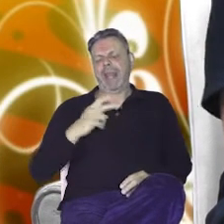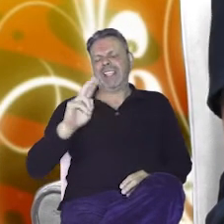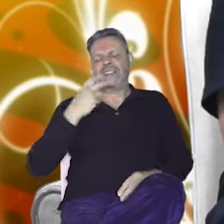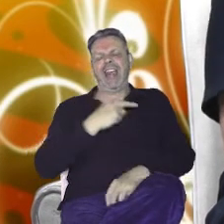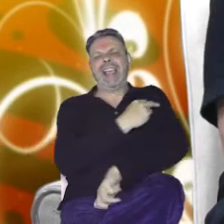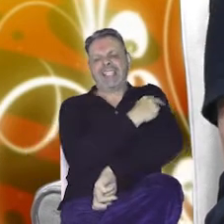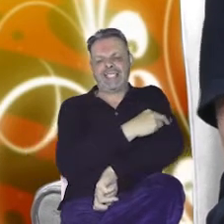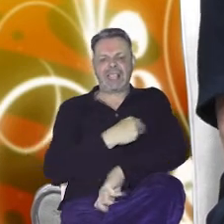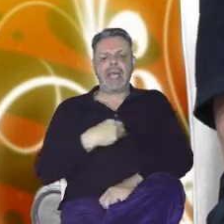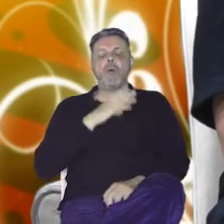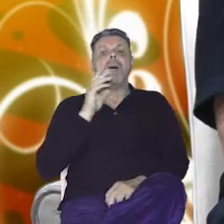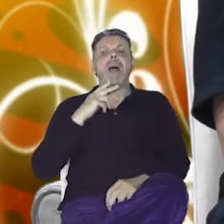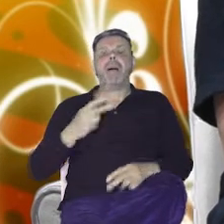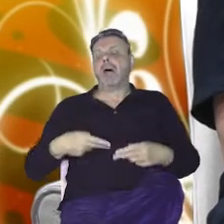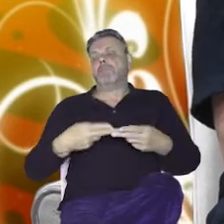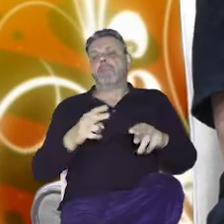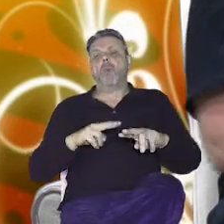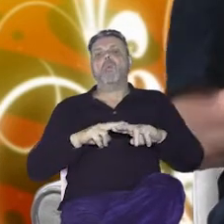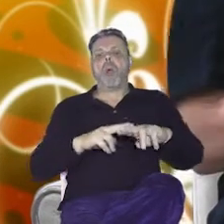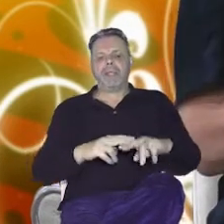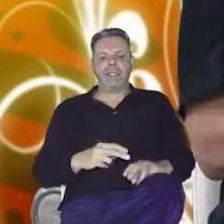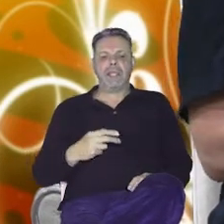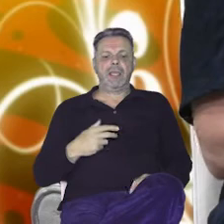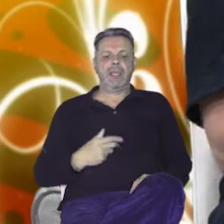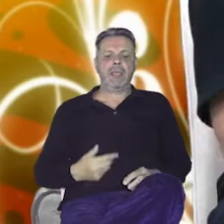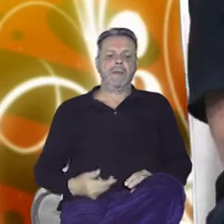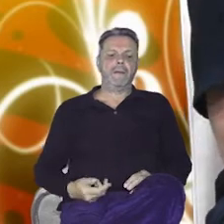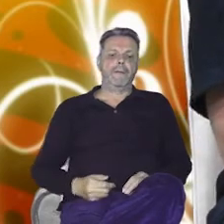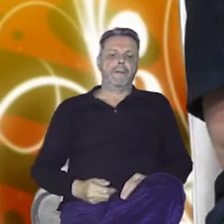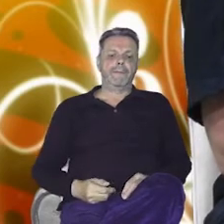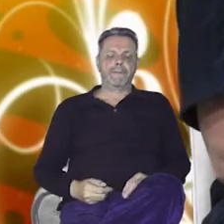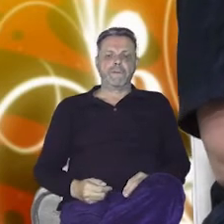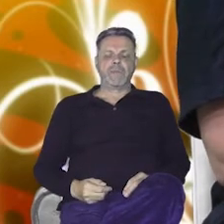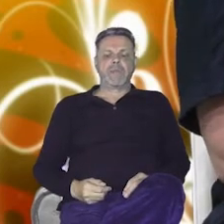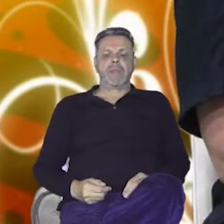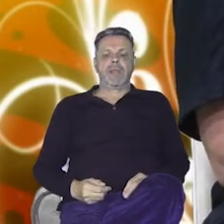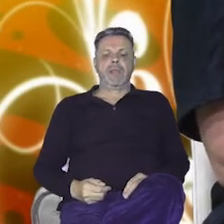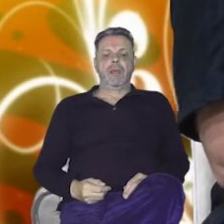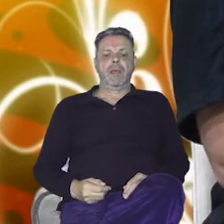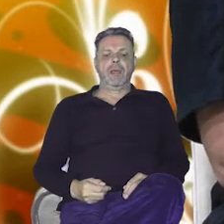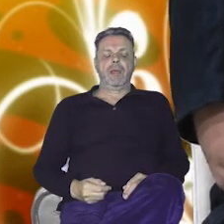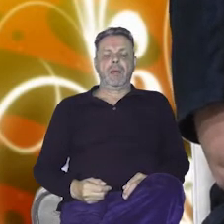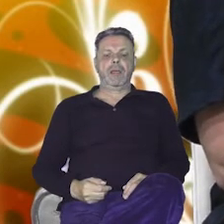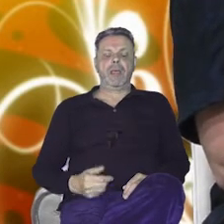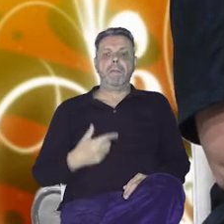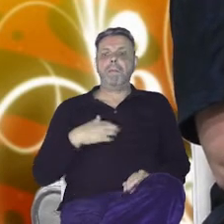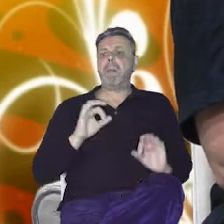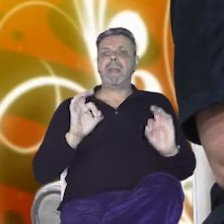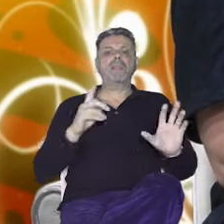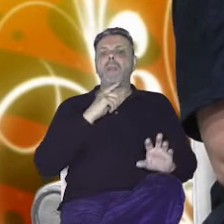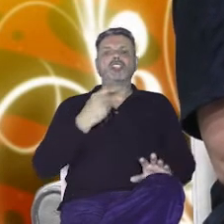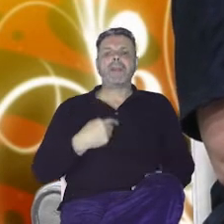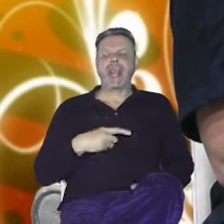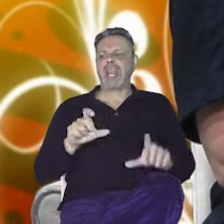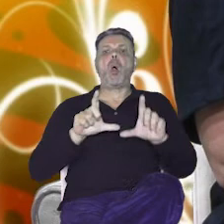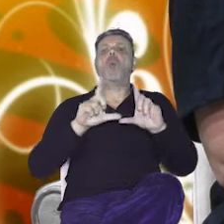kirurgije da je moja majka u bolnici. Ja sam dan prije bila u posjeti, ali ono sa vrata sam smjela doći da bi ju vidjela. Meni nitko ništa nije rekao u